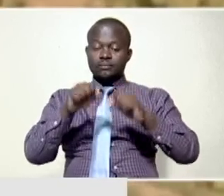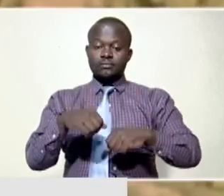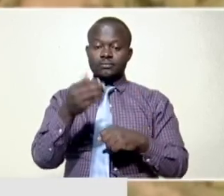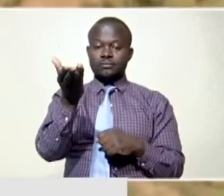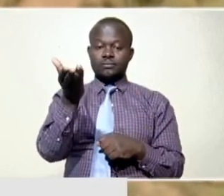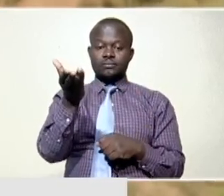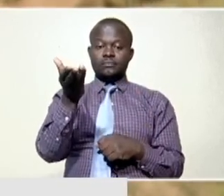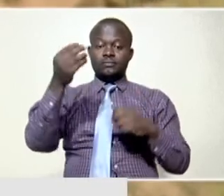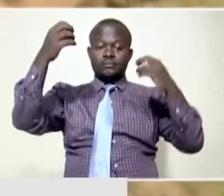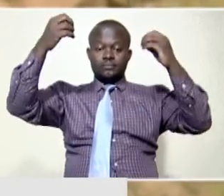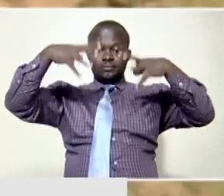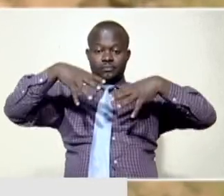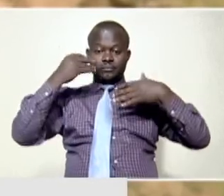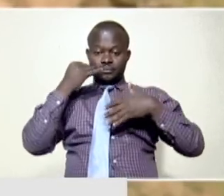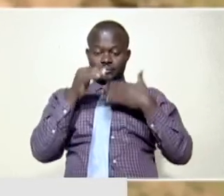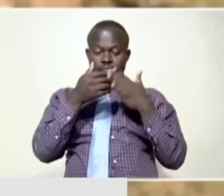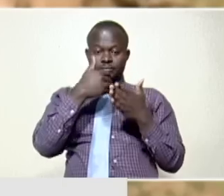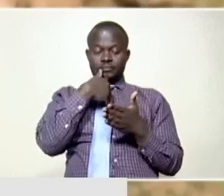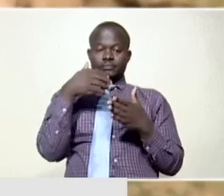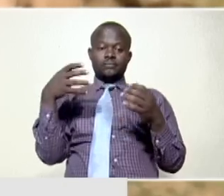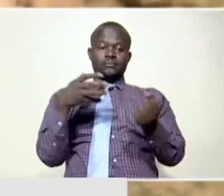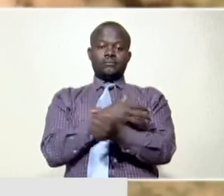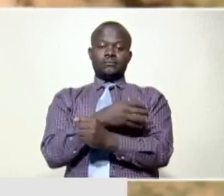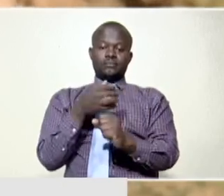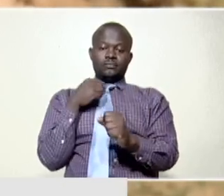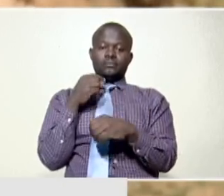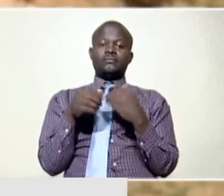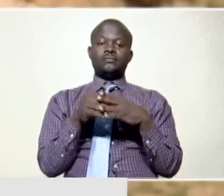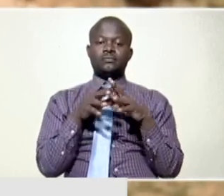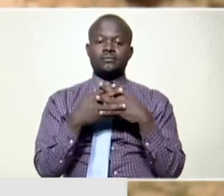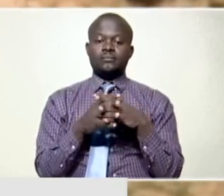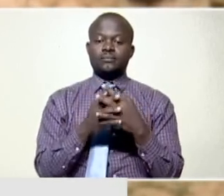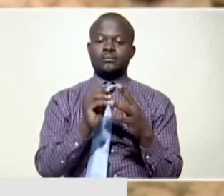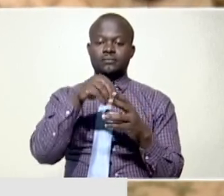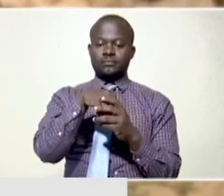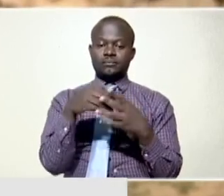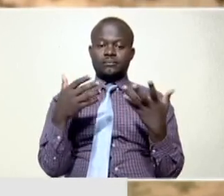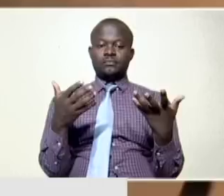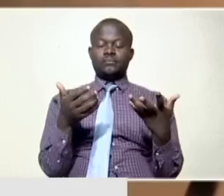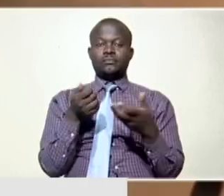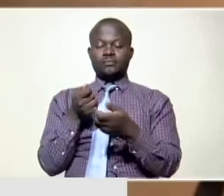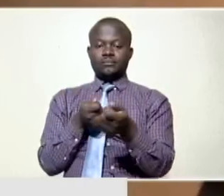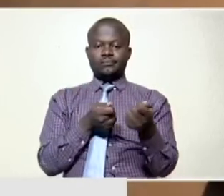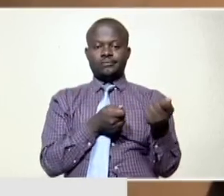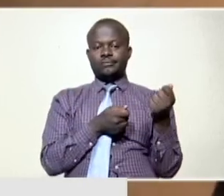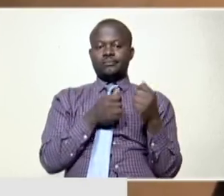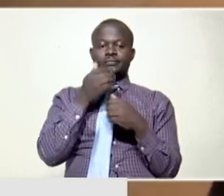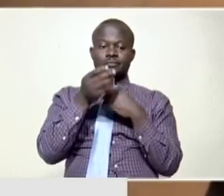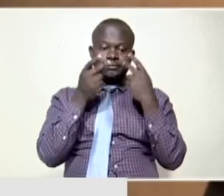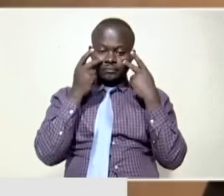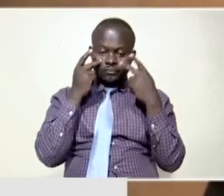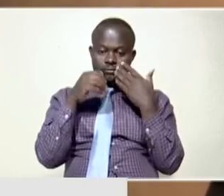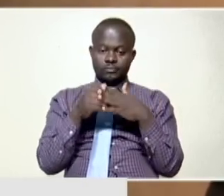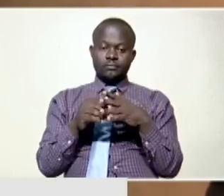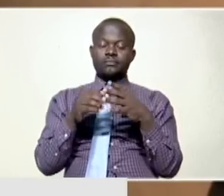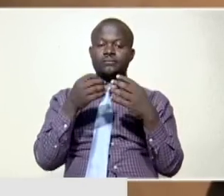nubwo izuba ryavuye tugira ubushobozi tuba dufite amamashini tuba dushyiramo tukavomera. Nyuma yo kubona ko izo mashini ziri